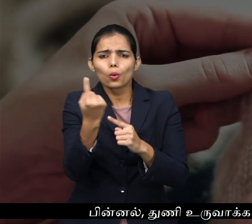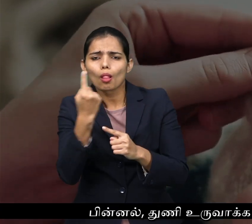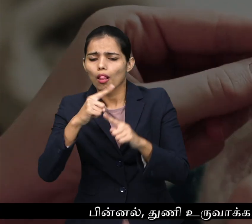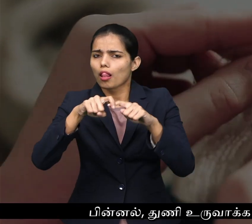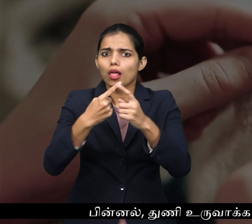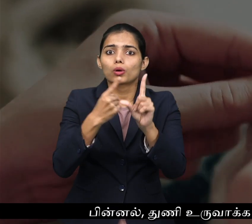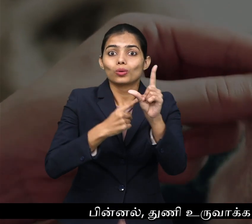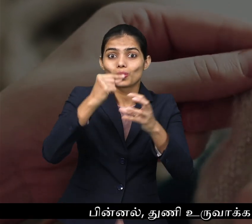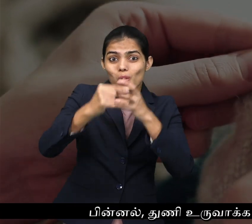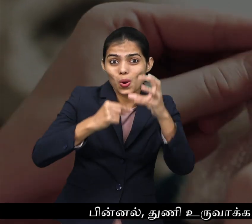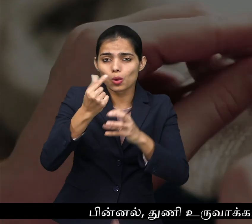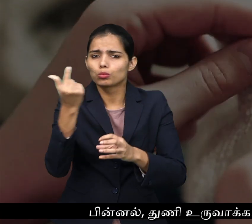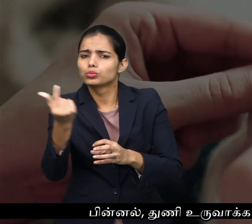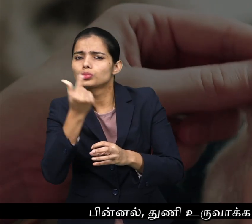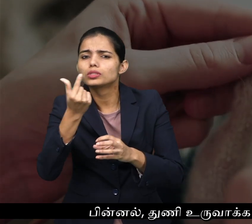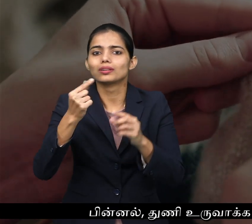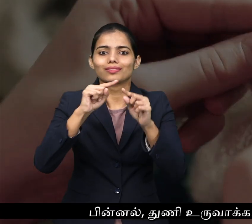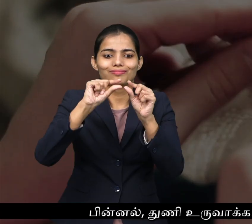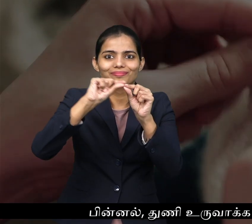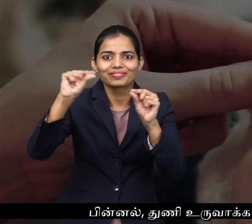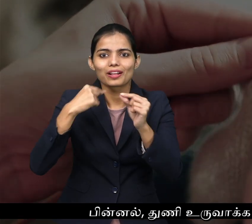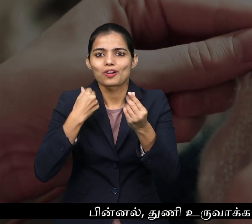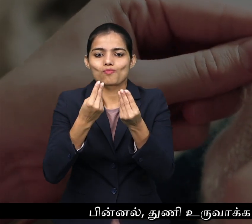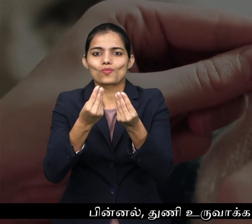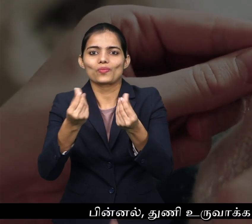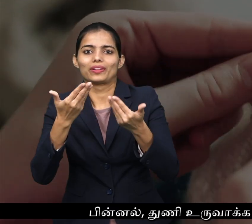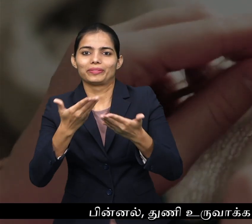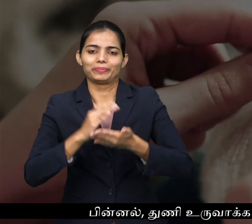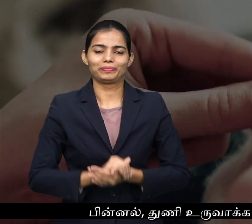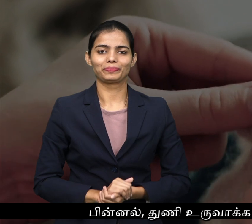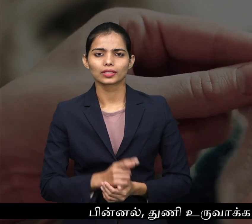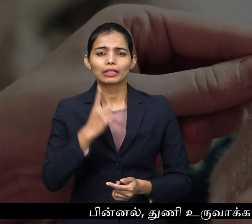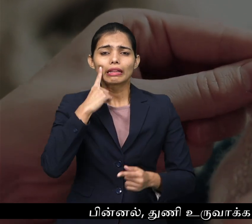பின்னல் துணி உருவாக்க ஒற்றை நூல் பயன்படுத்தப்படுகிறது.